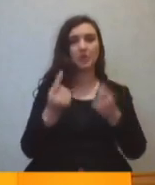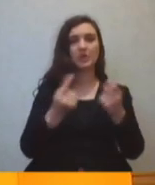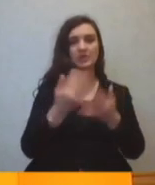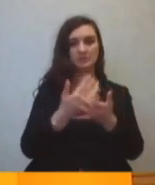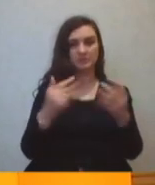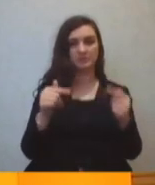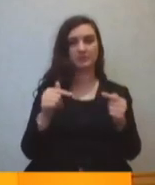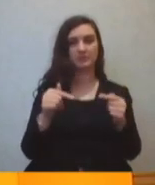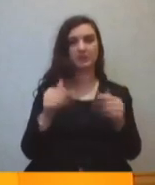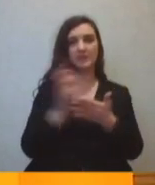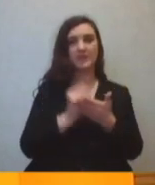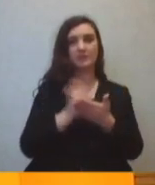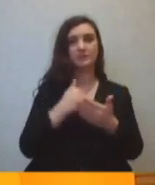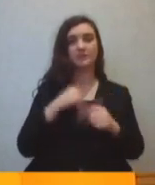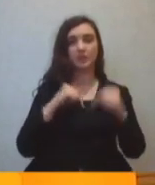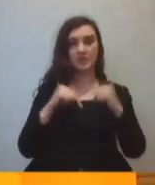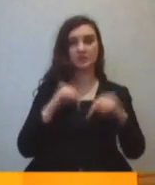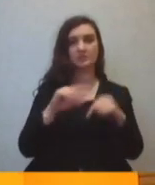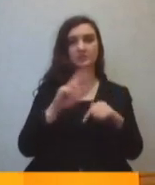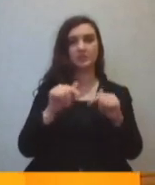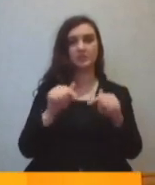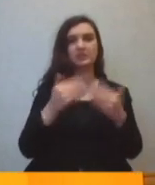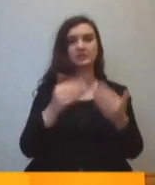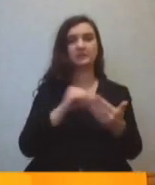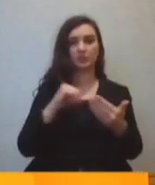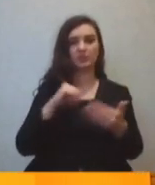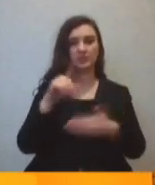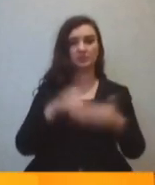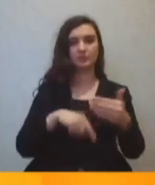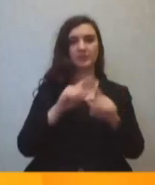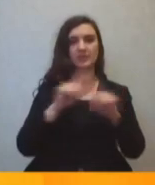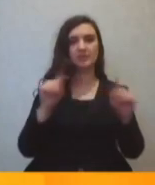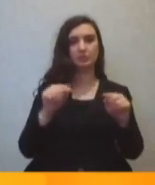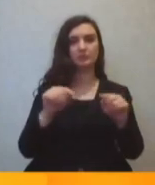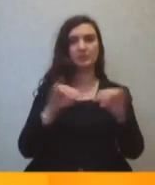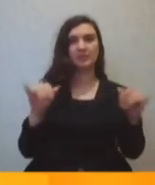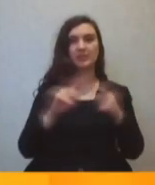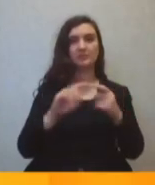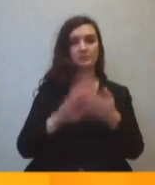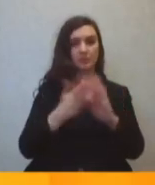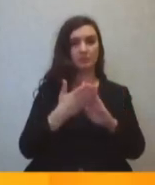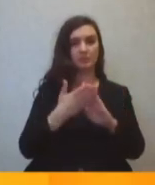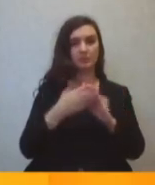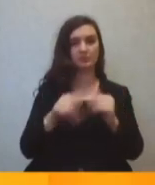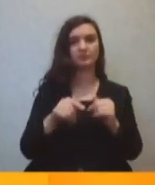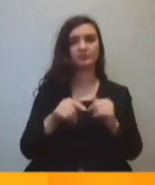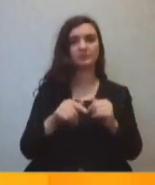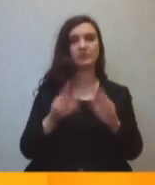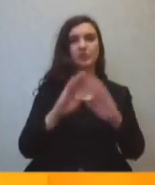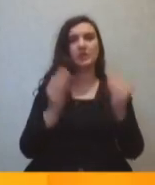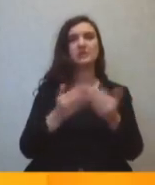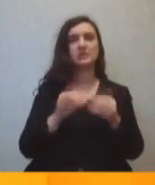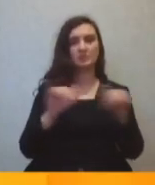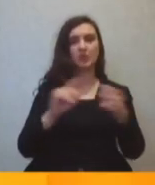მიკროორგანიზმებით ამარაგებს ჩვენს ორგანიზმს და თქვენ თავად დარწმუნდით, განსაკუთრებით პანდემიის პირობებში, განსაკუთრებით